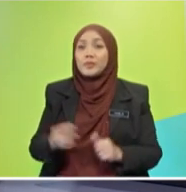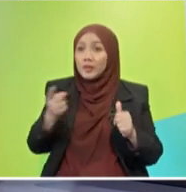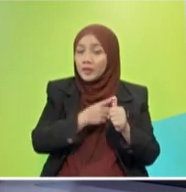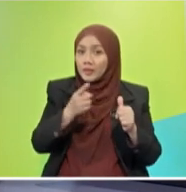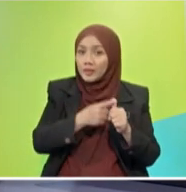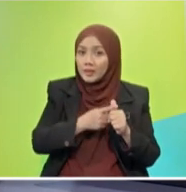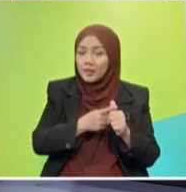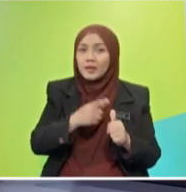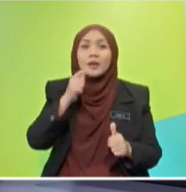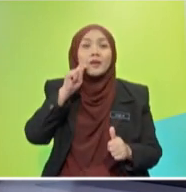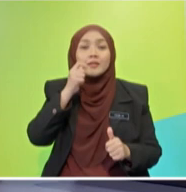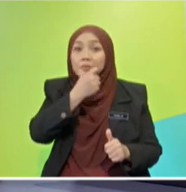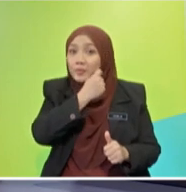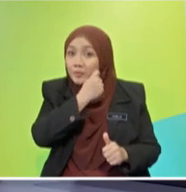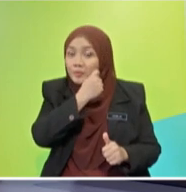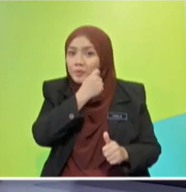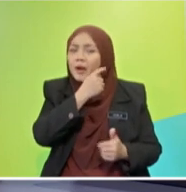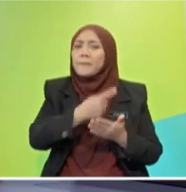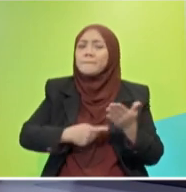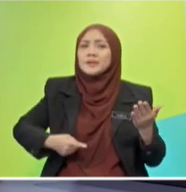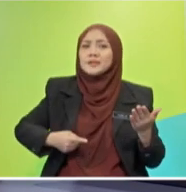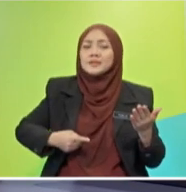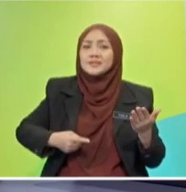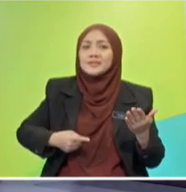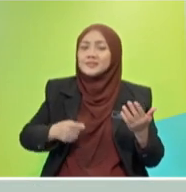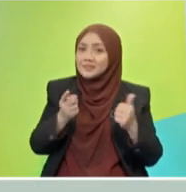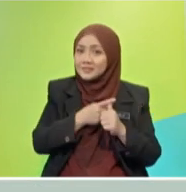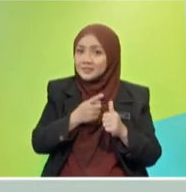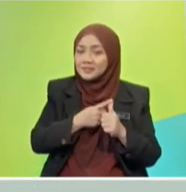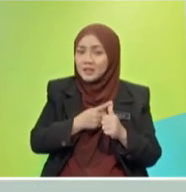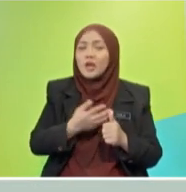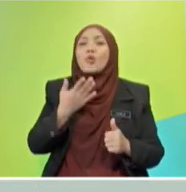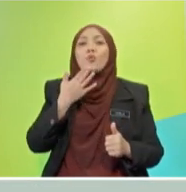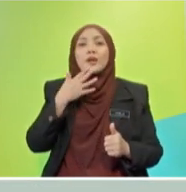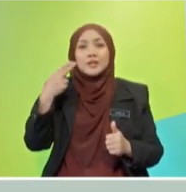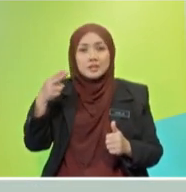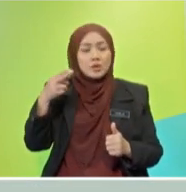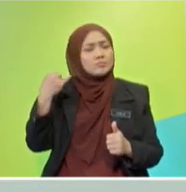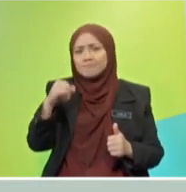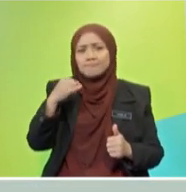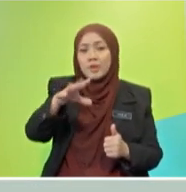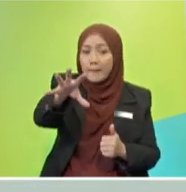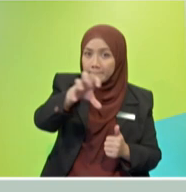pertama yang pertama warna hijau lagi tapi